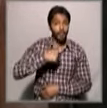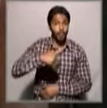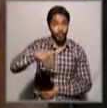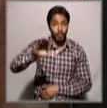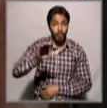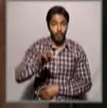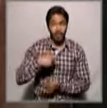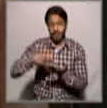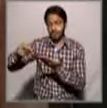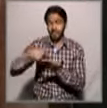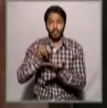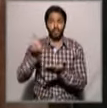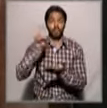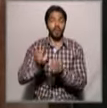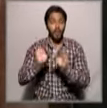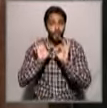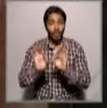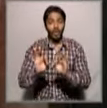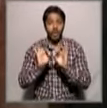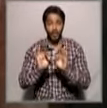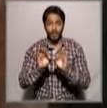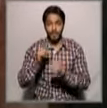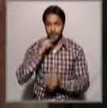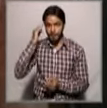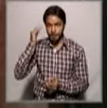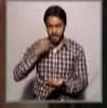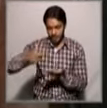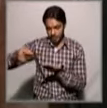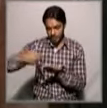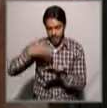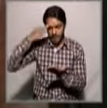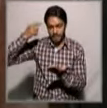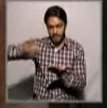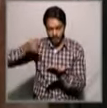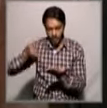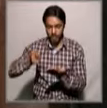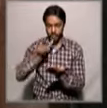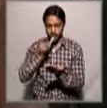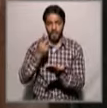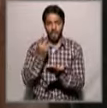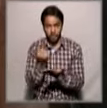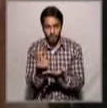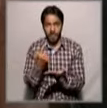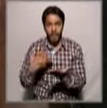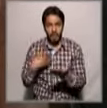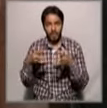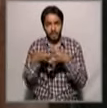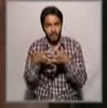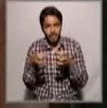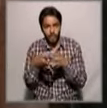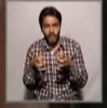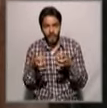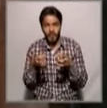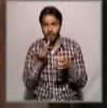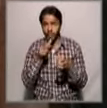أجبناه، لكن اسمح لي أن أقرأ هذا السؤال. تقول: السلام عليكم. وعليكم السلام ورحمة الله وبركاته. نرجو منكم التوضيح فيما يتعلق بالرهن. هي